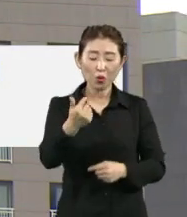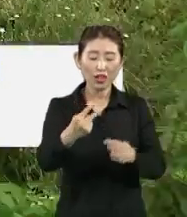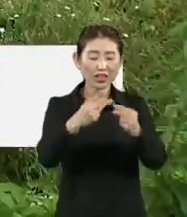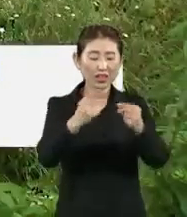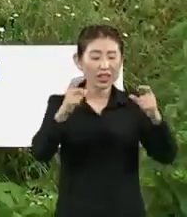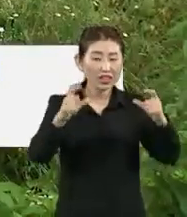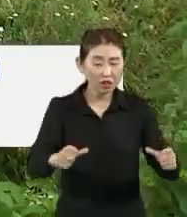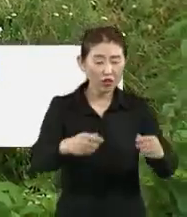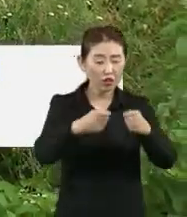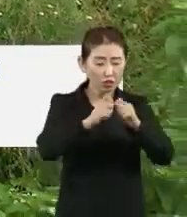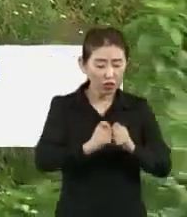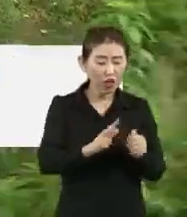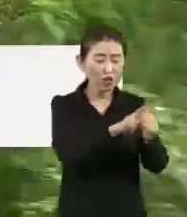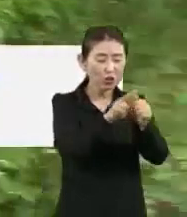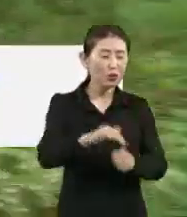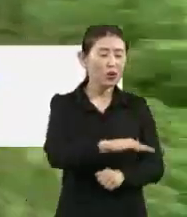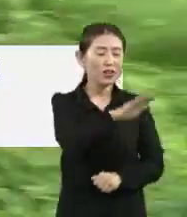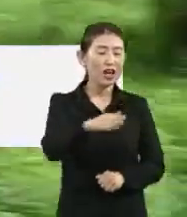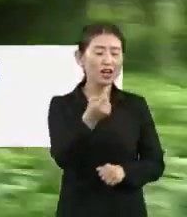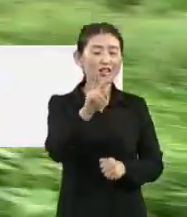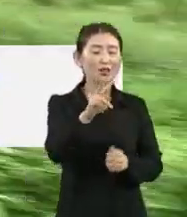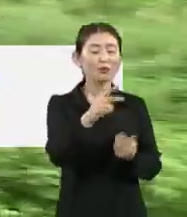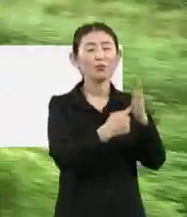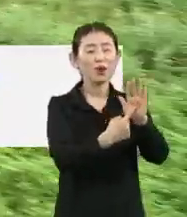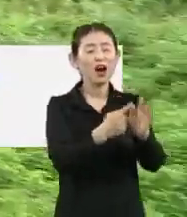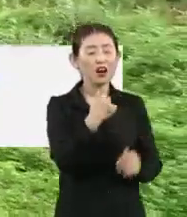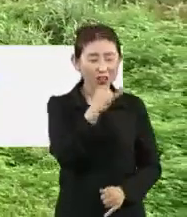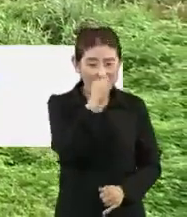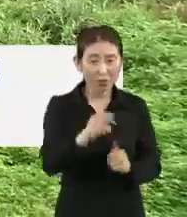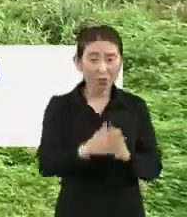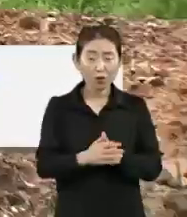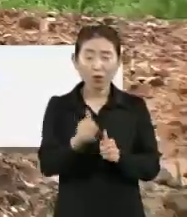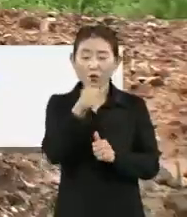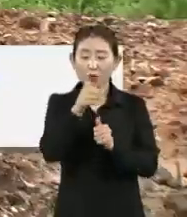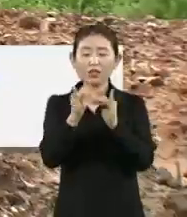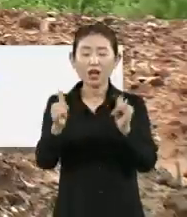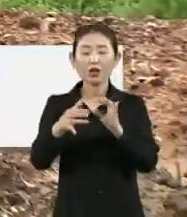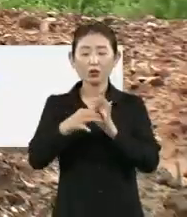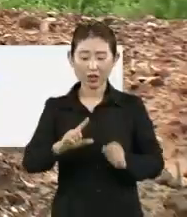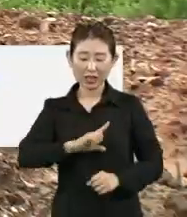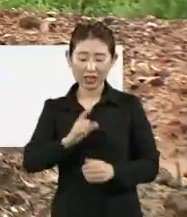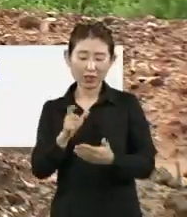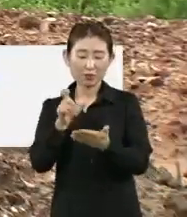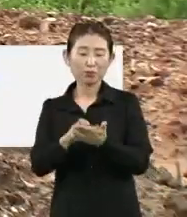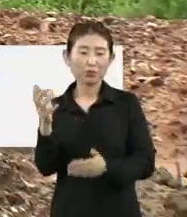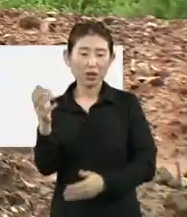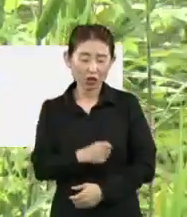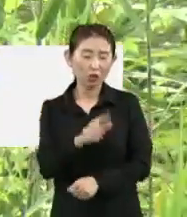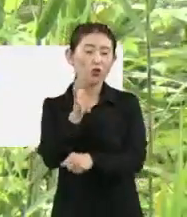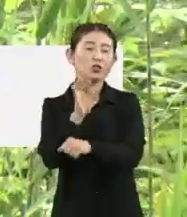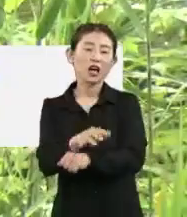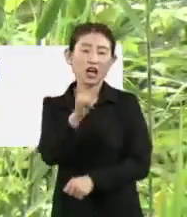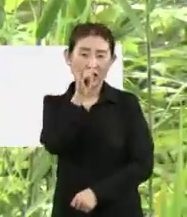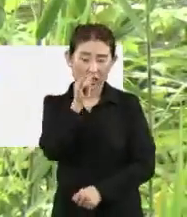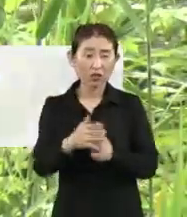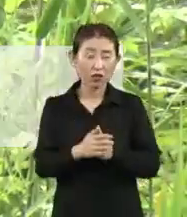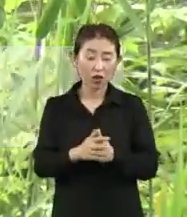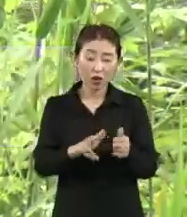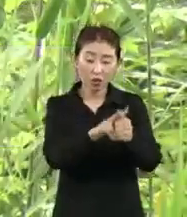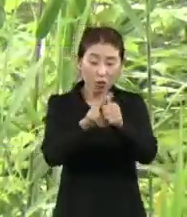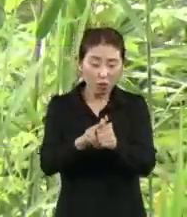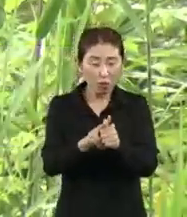2-2지구에 대한 구체적 정보가 언론에 공개됐고 공인중개사를 통해 본인 명의로 구입한 정황 등을 볼 때 내부